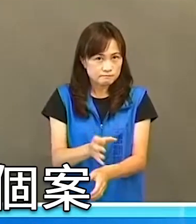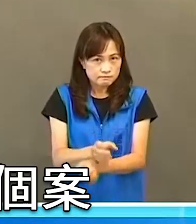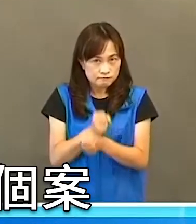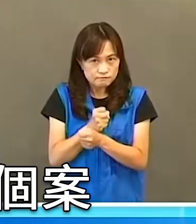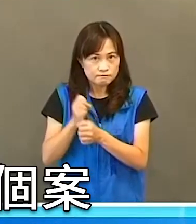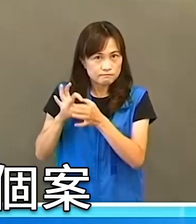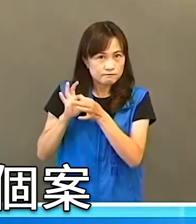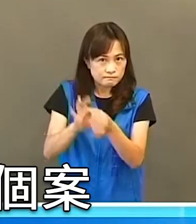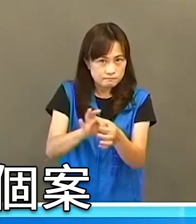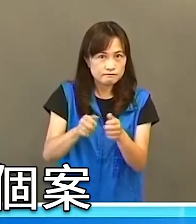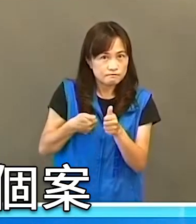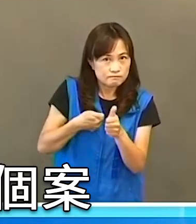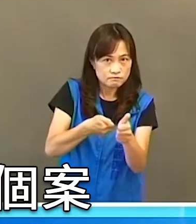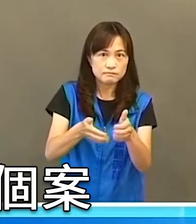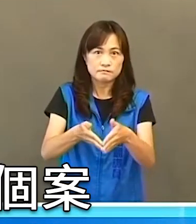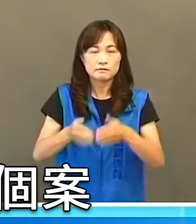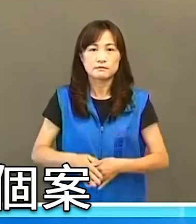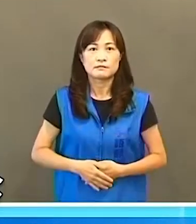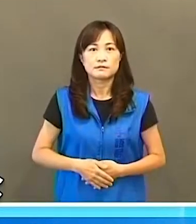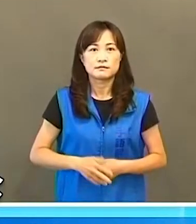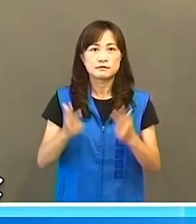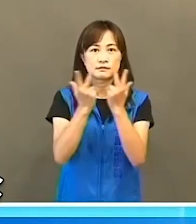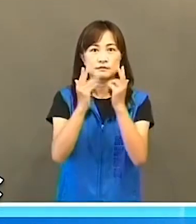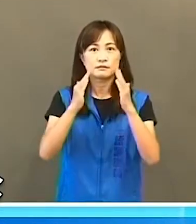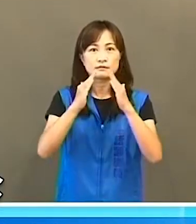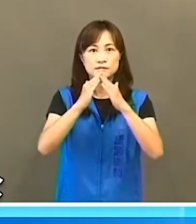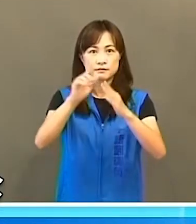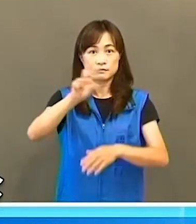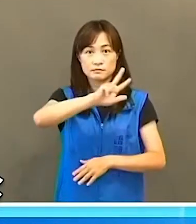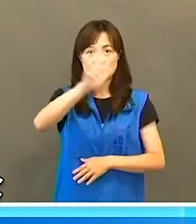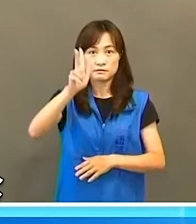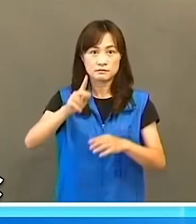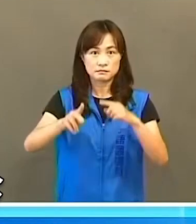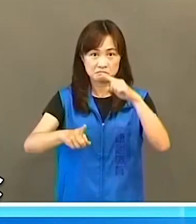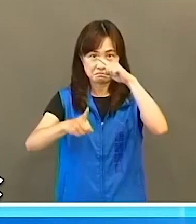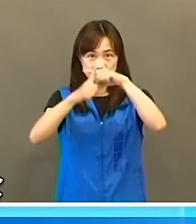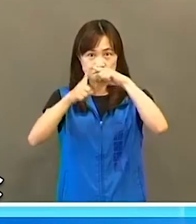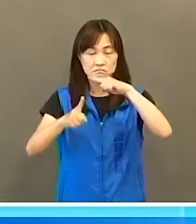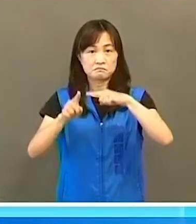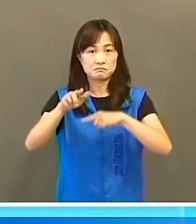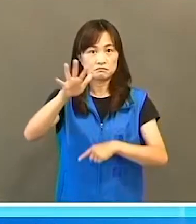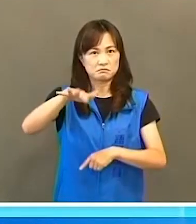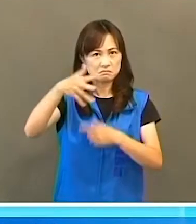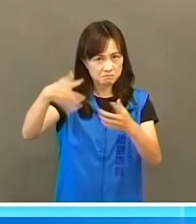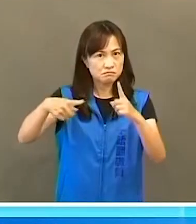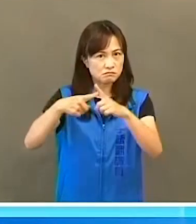因为新北市的单日的确诊个案仍然有5000多人